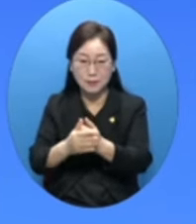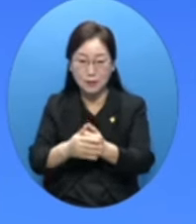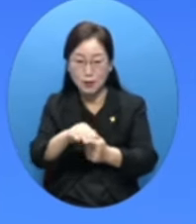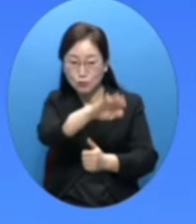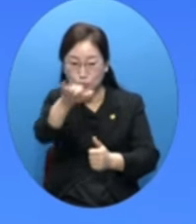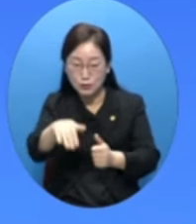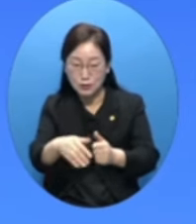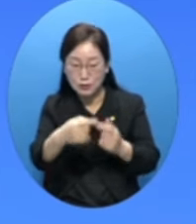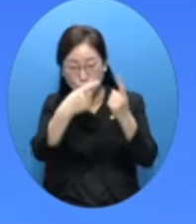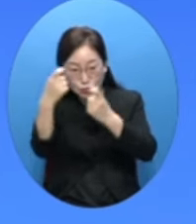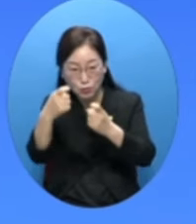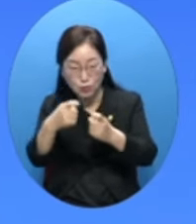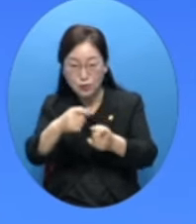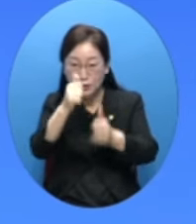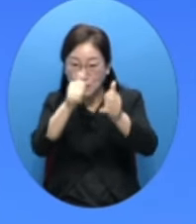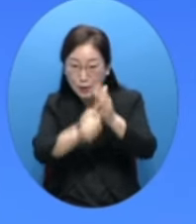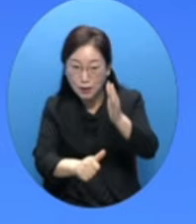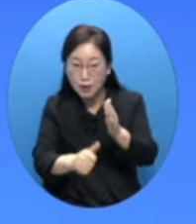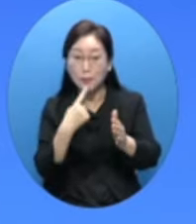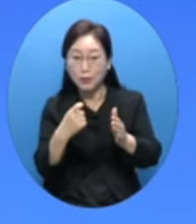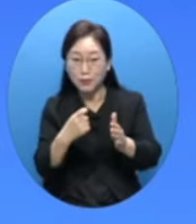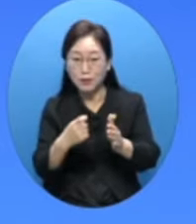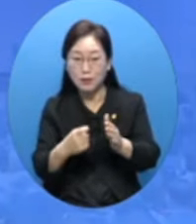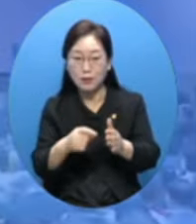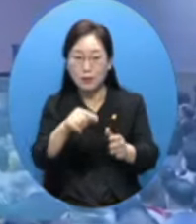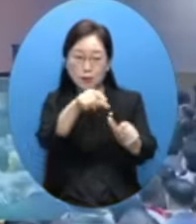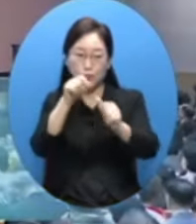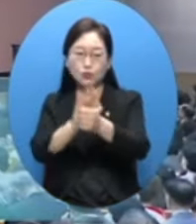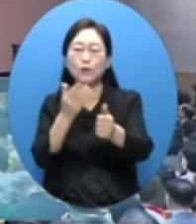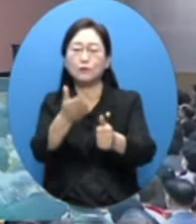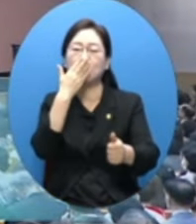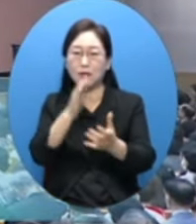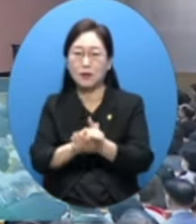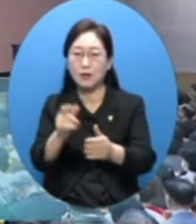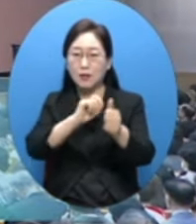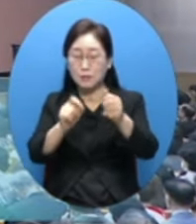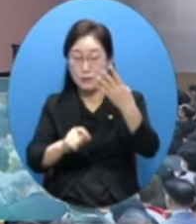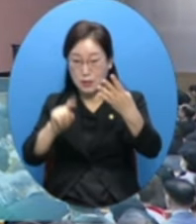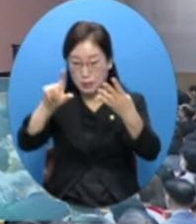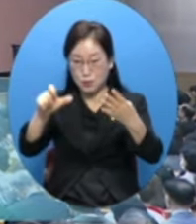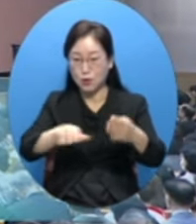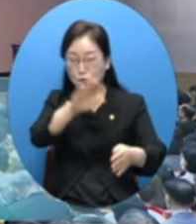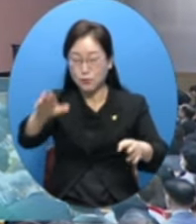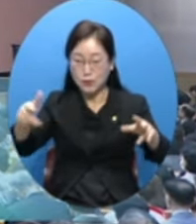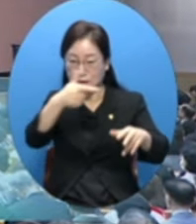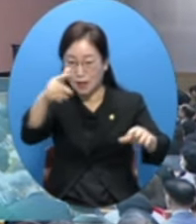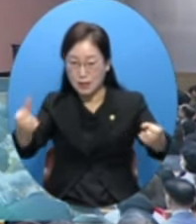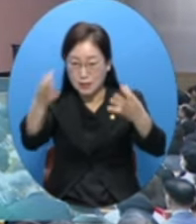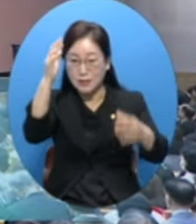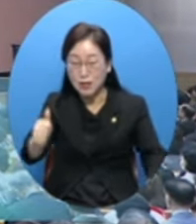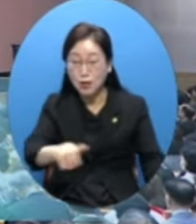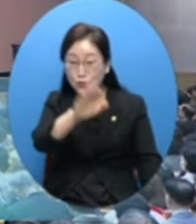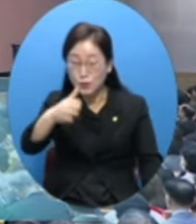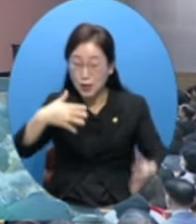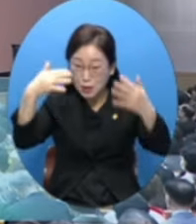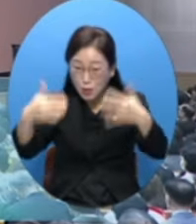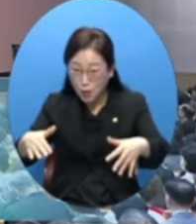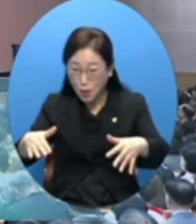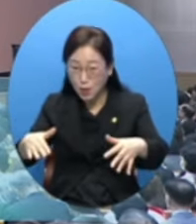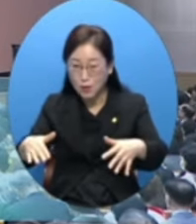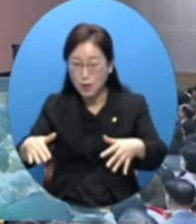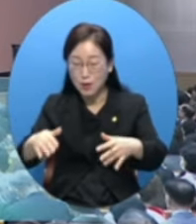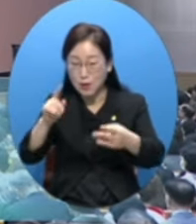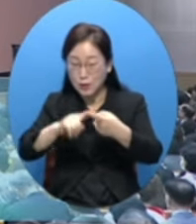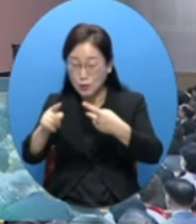건져줄 수 있으신 것입니다. 히브리서 4장 15절을 말씀합니다. 우리에게 있는 대제사장은 우리의 연약함을 동정하지 못하시리가